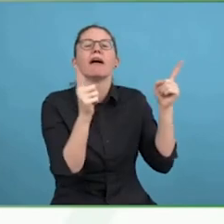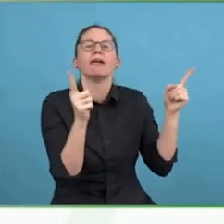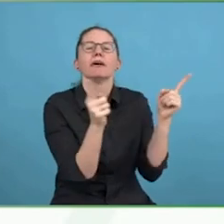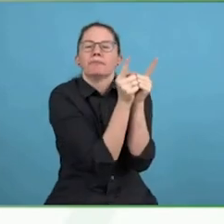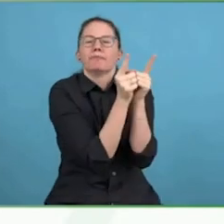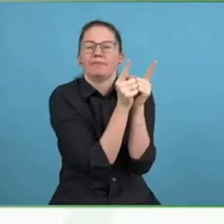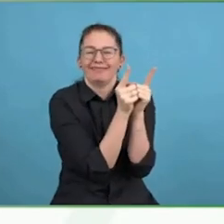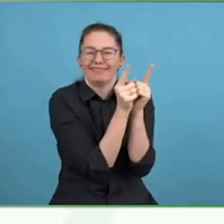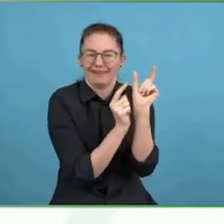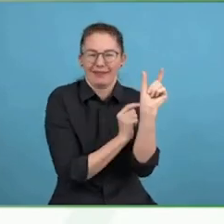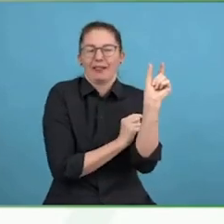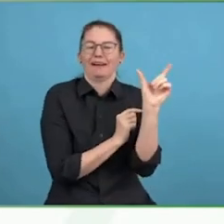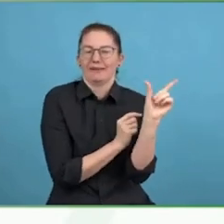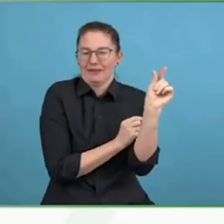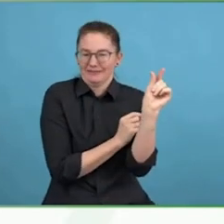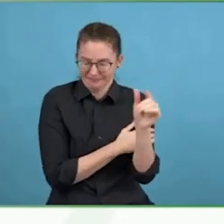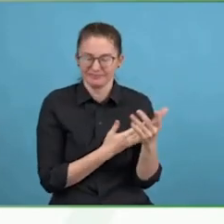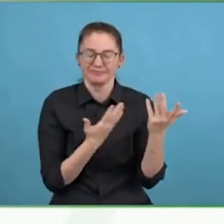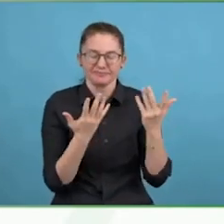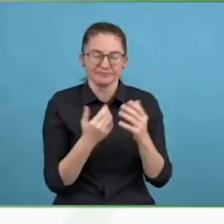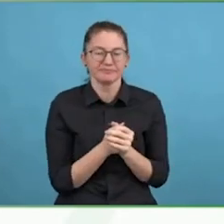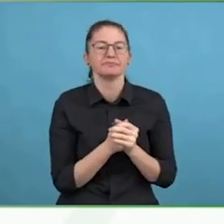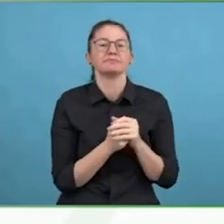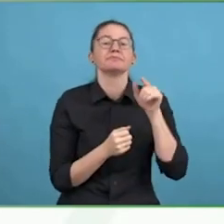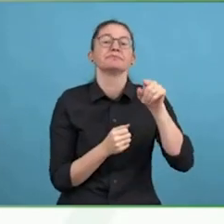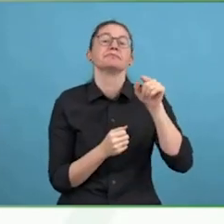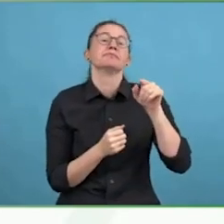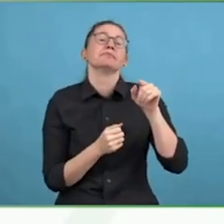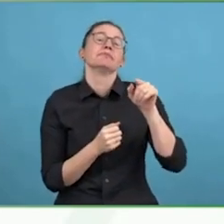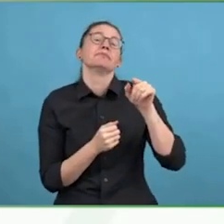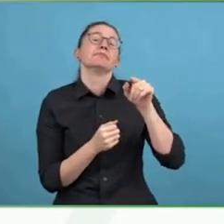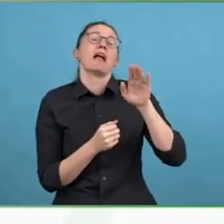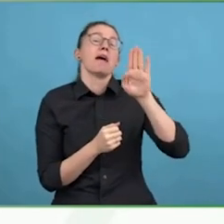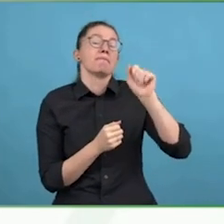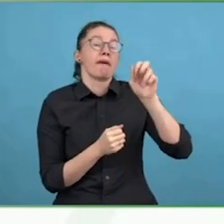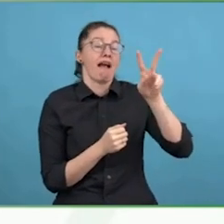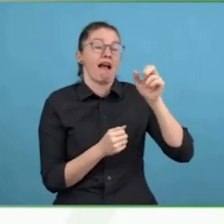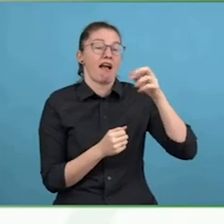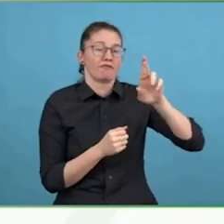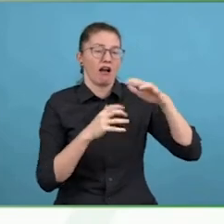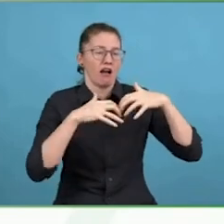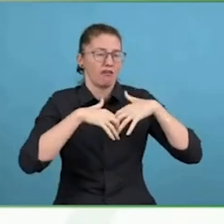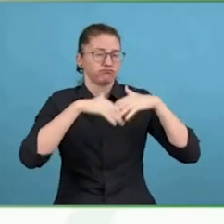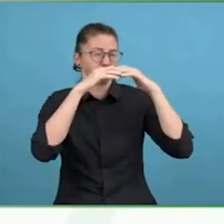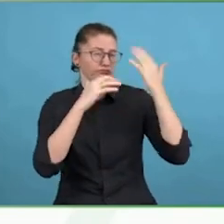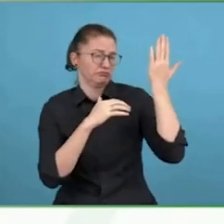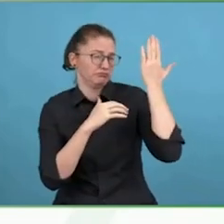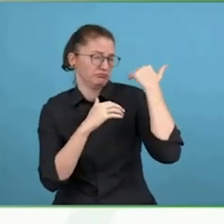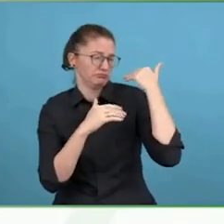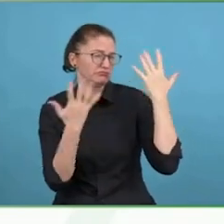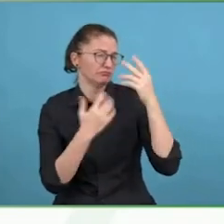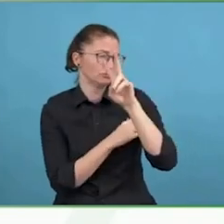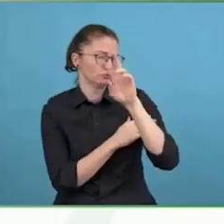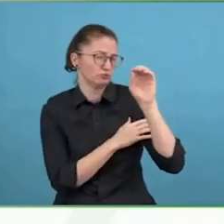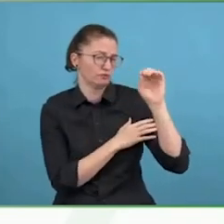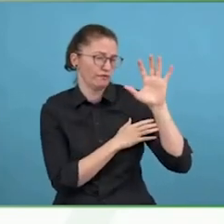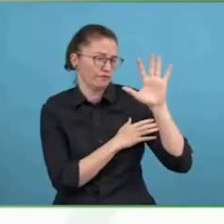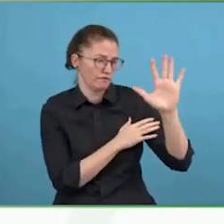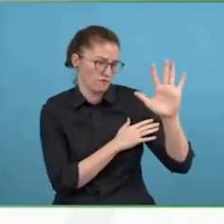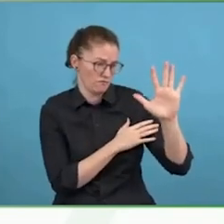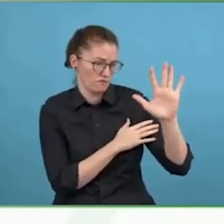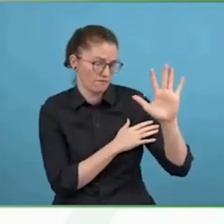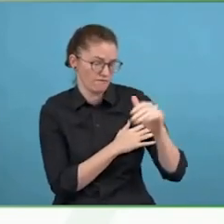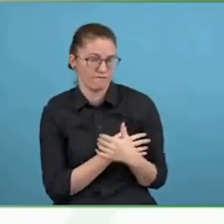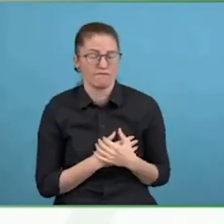2005. ما تمرکزمون بر توانمندسازی افراد دارای معلولیت و دسترس پذیرتر